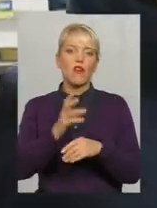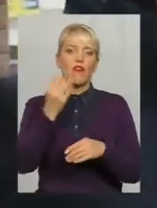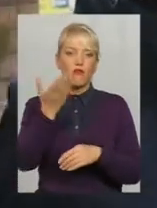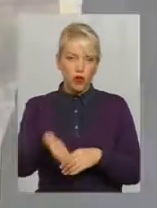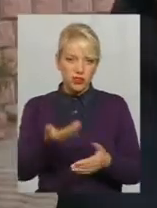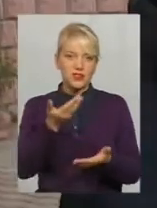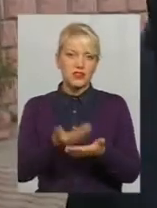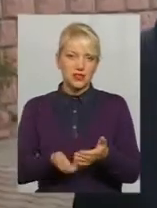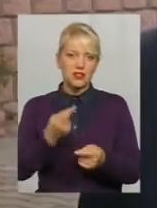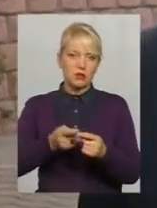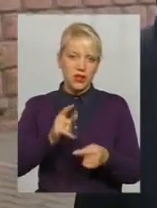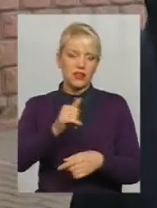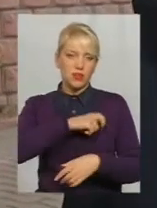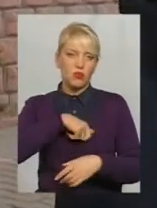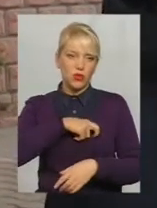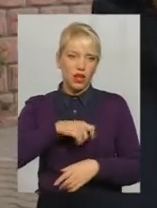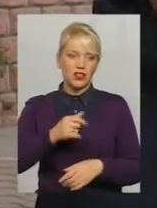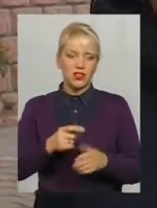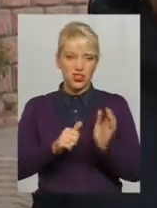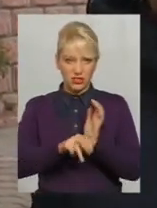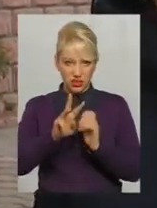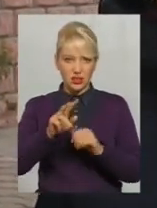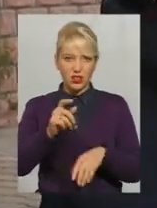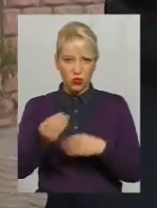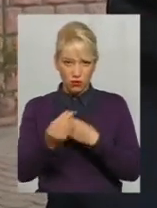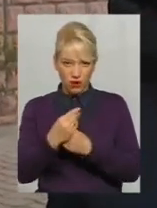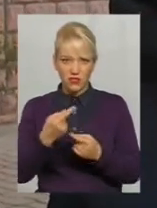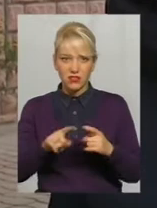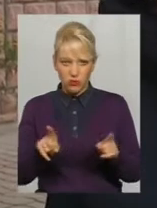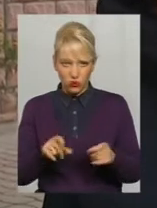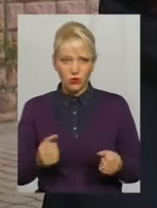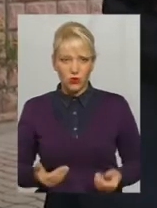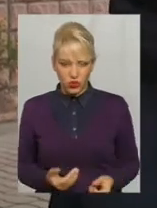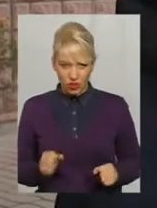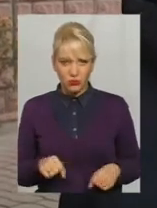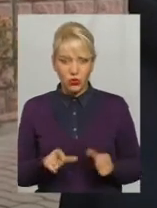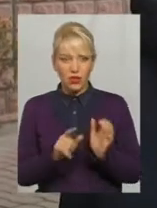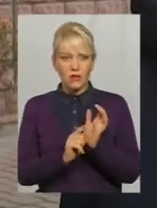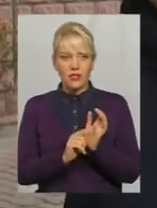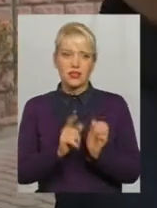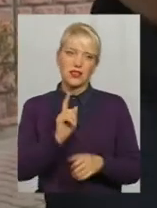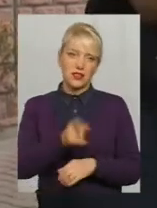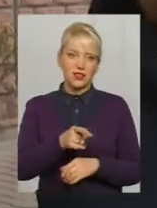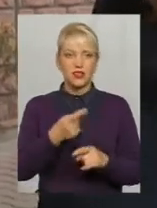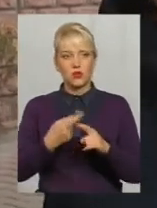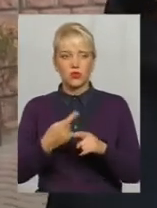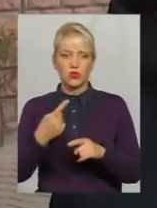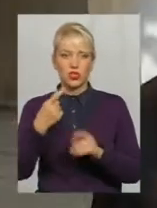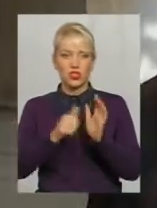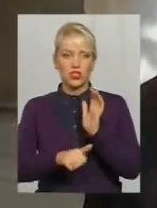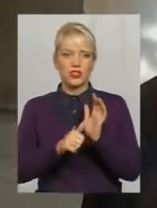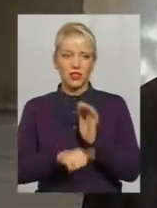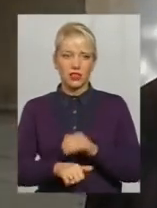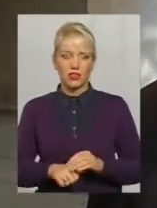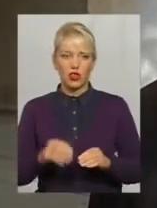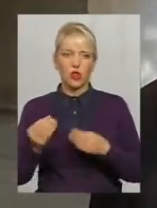їхня робота. По 60 гривень добавка. Це хіба прожити на пенсію? 1000 пенсія плюс 60 добавка.